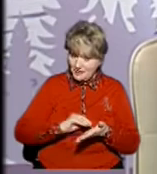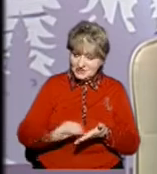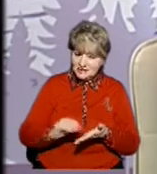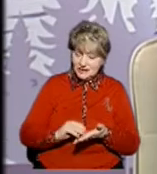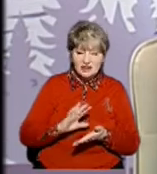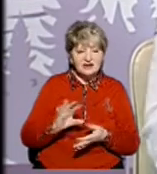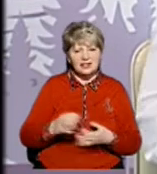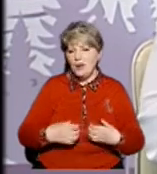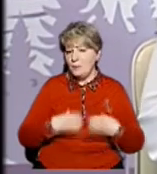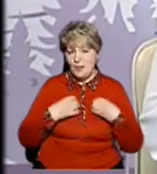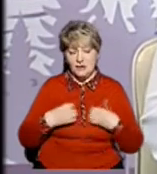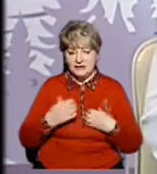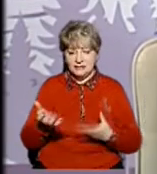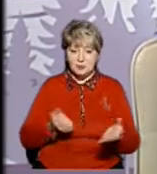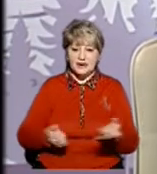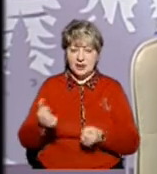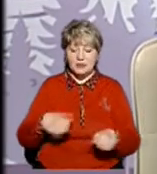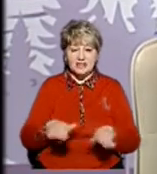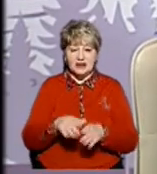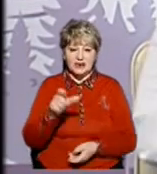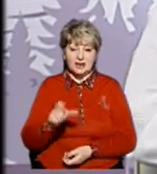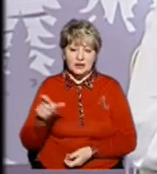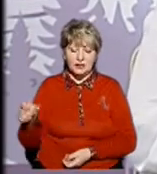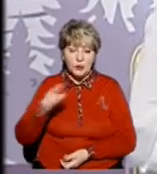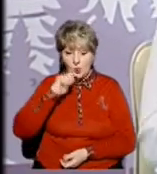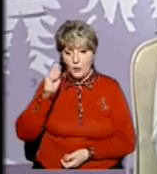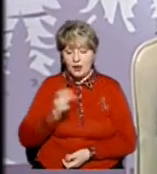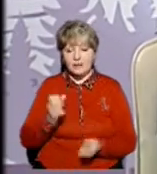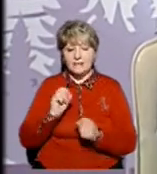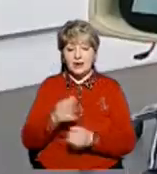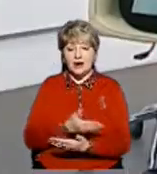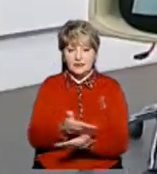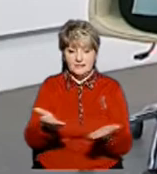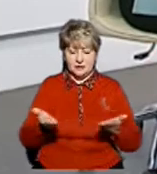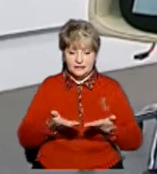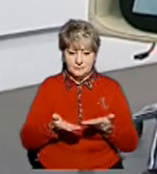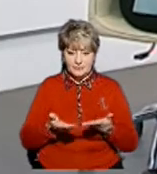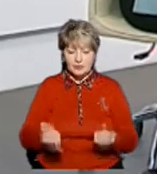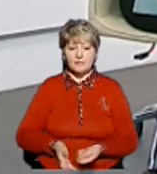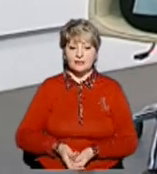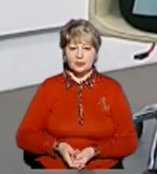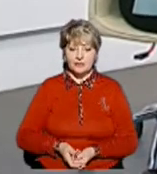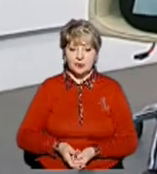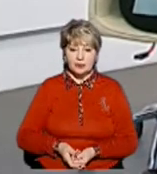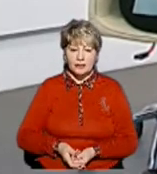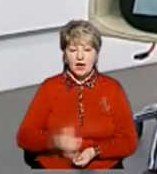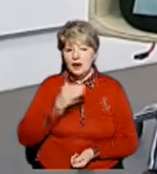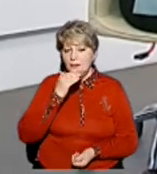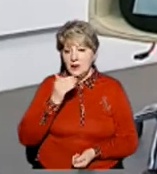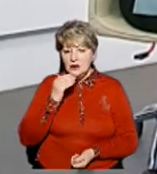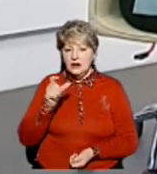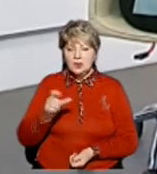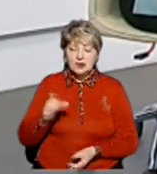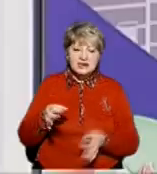Записуйте і не бійтеся справді приймати таких самих українців, як і ви. І ви знаєте, багато